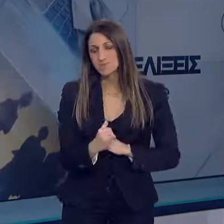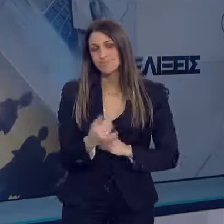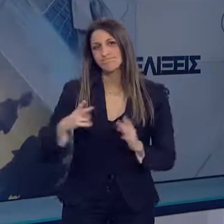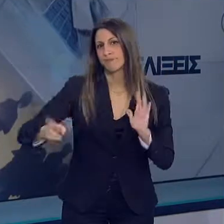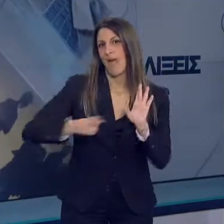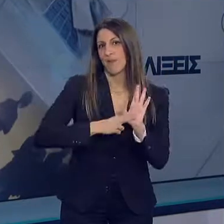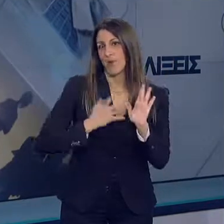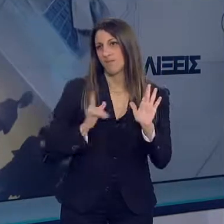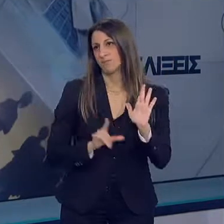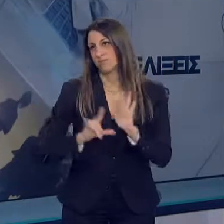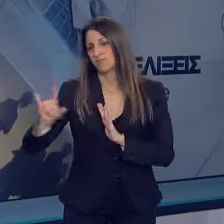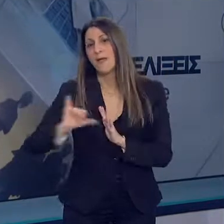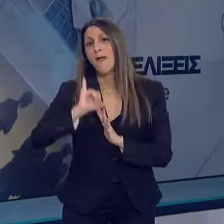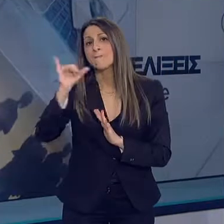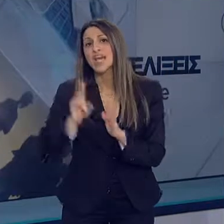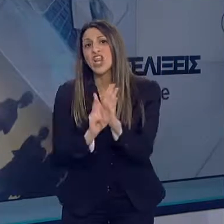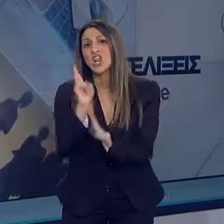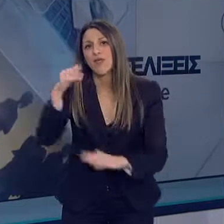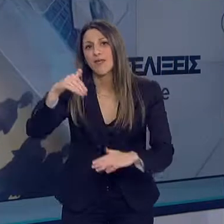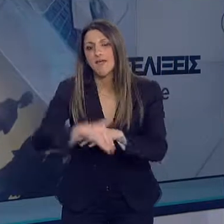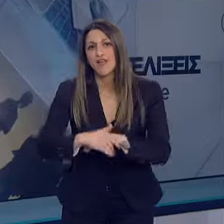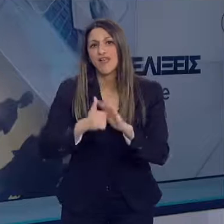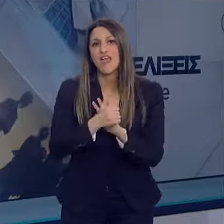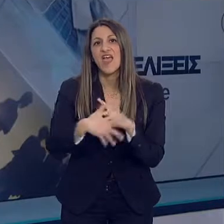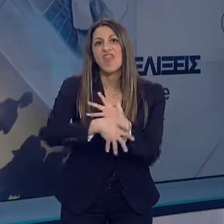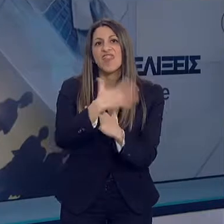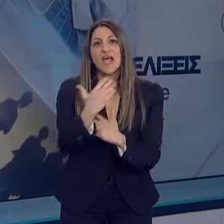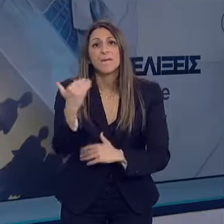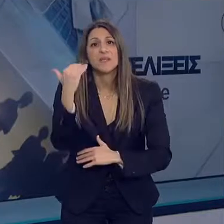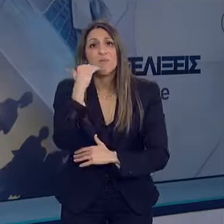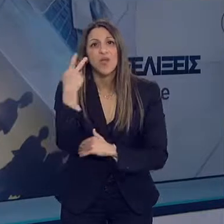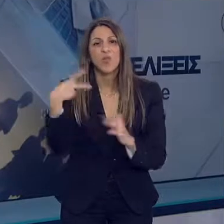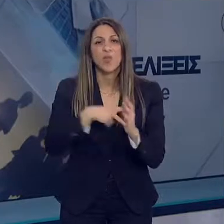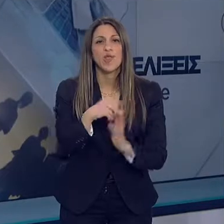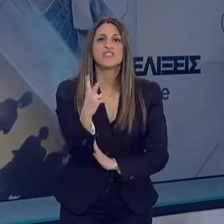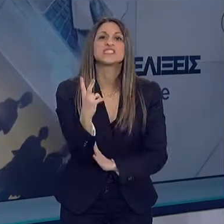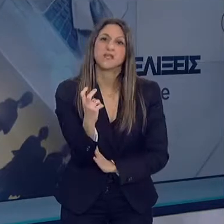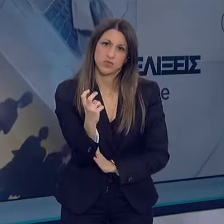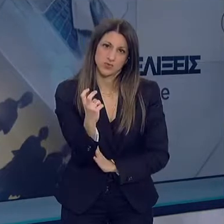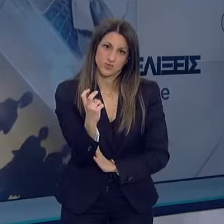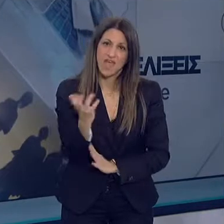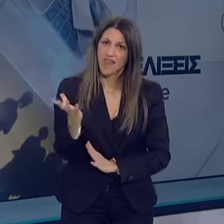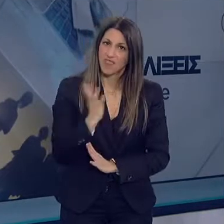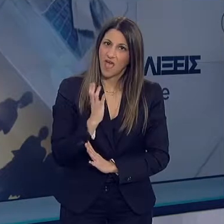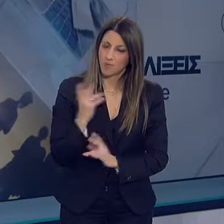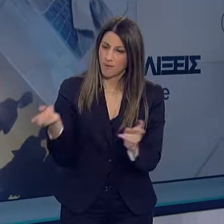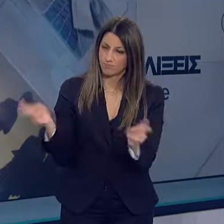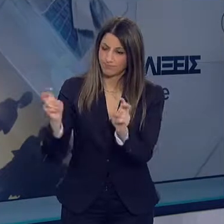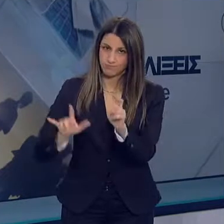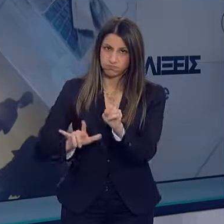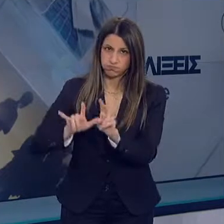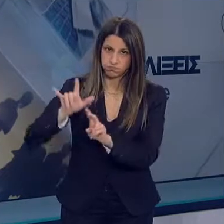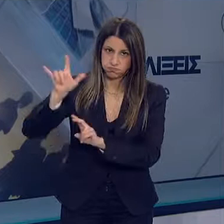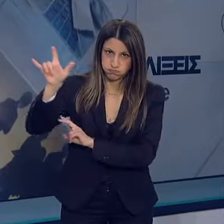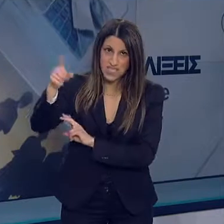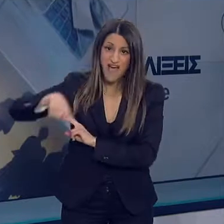και αντίστροφα ως τις 12 το βράδυ της 15ης Μαΐου 2020 για τη μεταφορά επιβατών από και προς τα αεροδρόμια